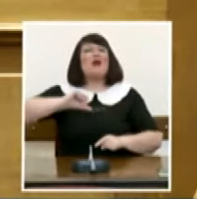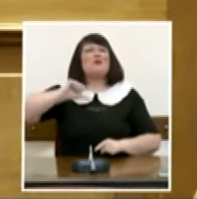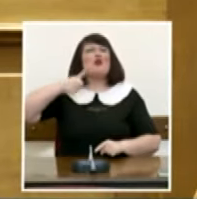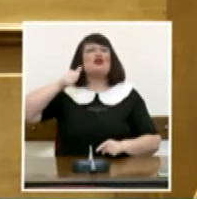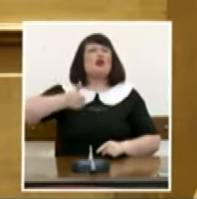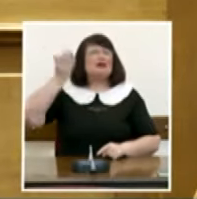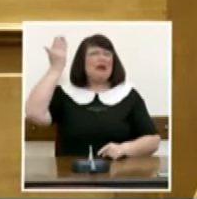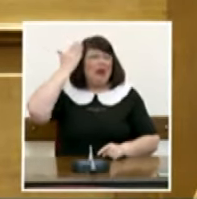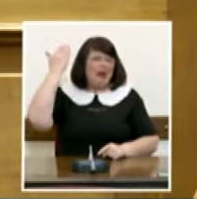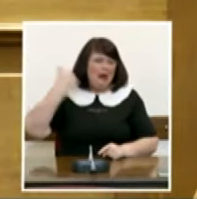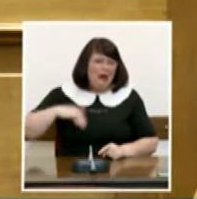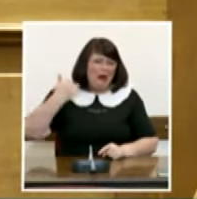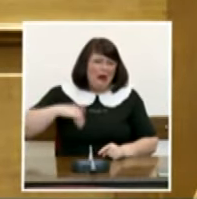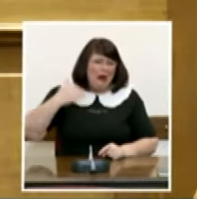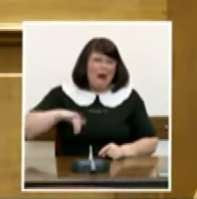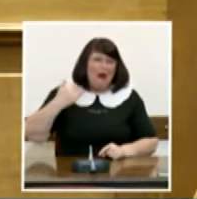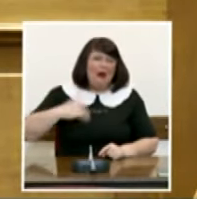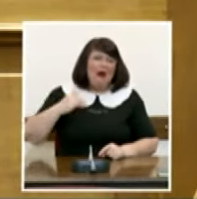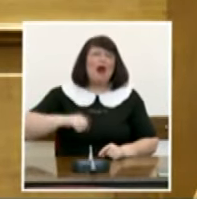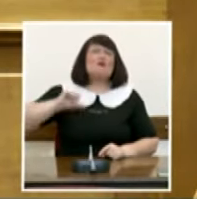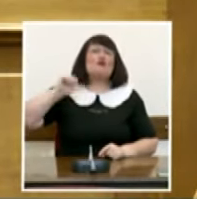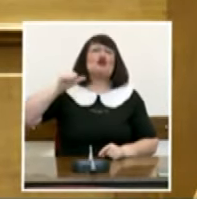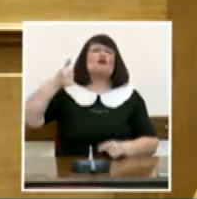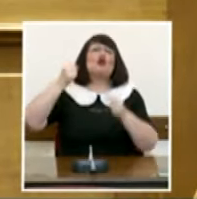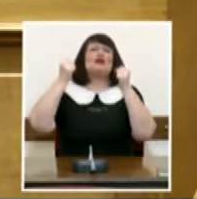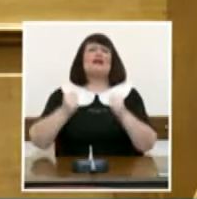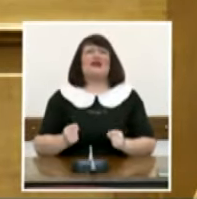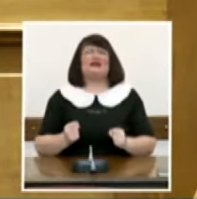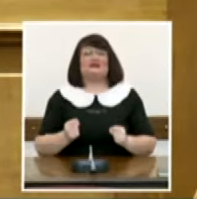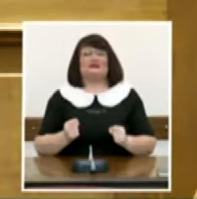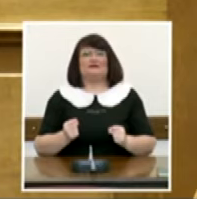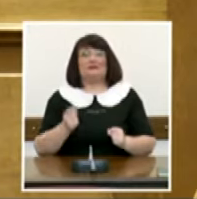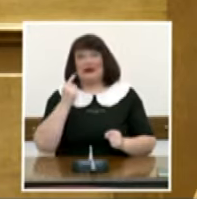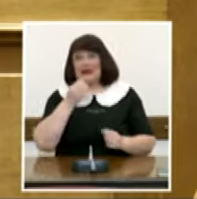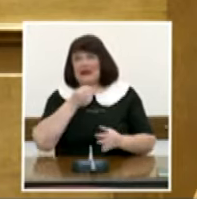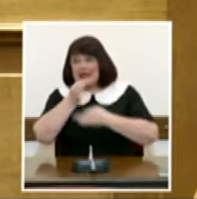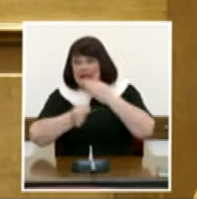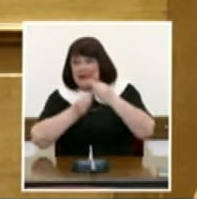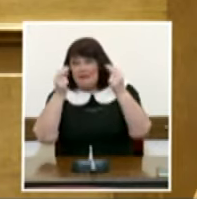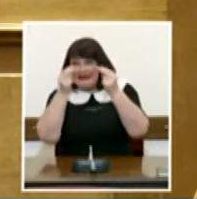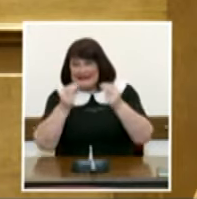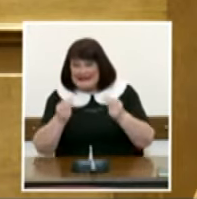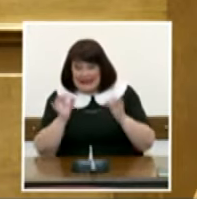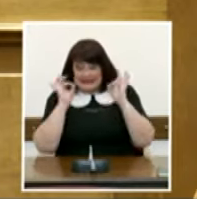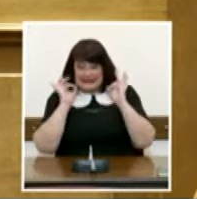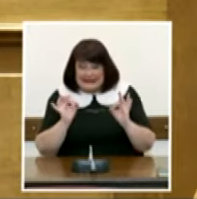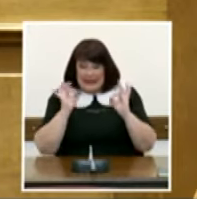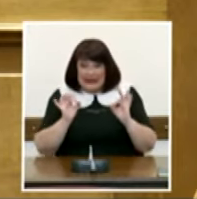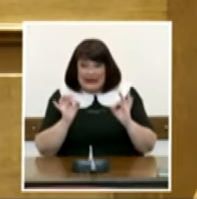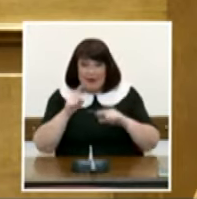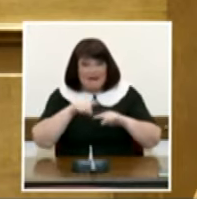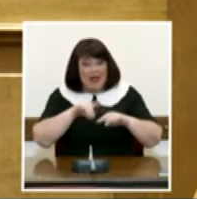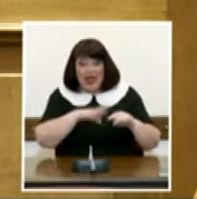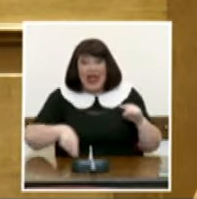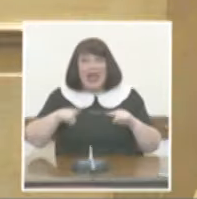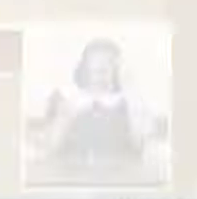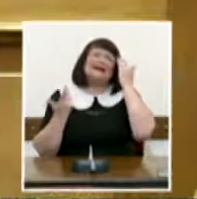των τροφίμων στην Ελλάδα, επισημένοντας πως το ποσοστό του ελαιολάδου είναι πολύ υψηλό στη συμμετοχή του